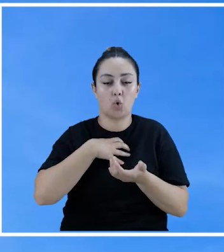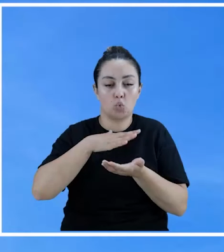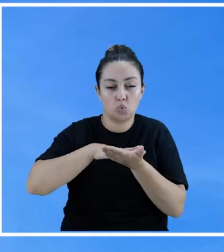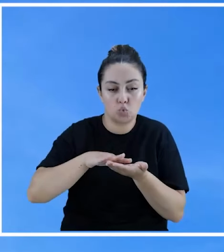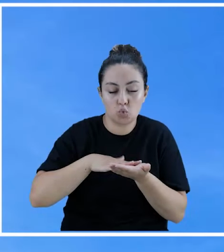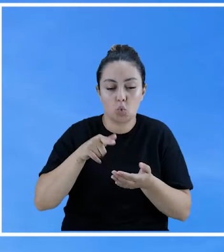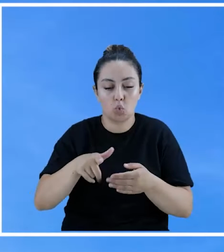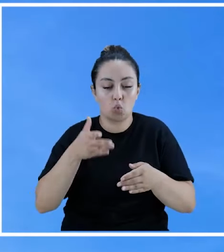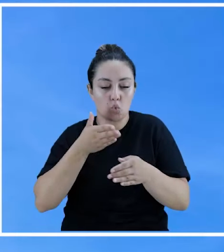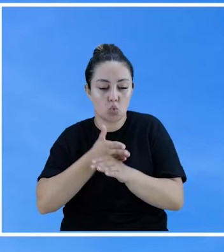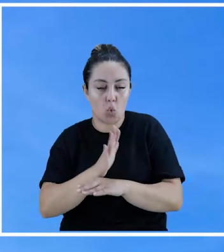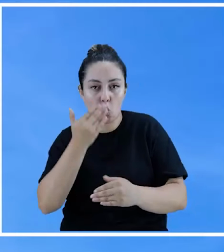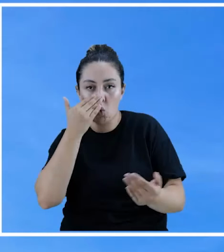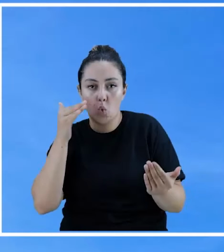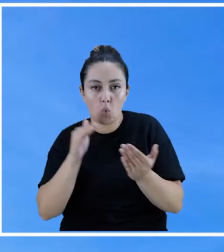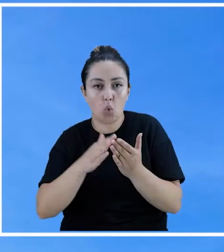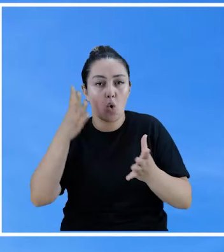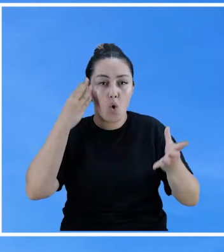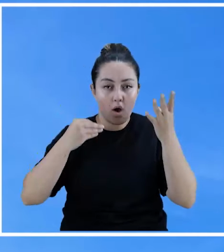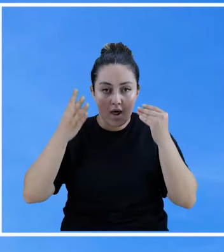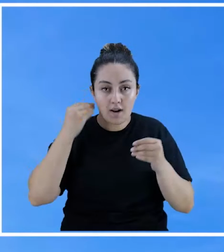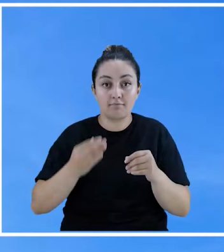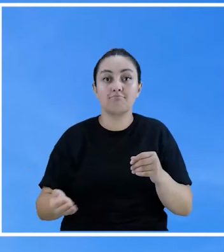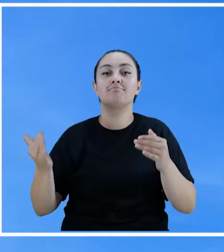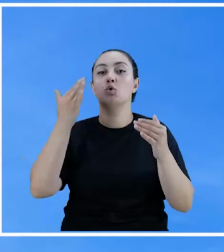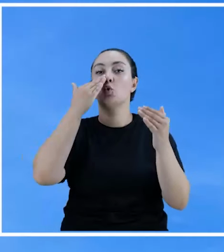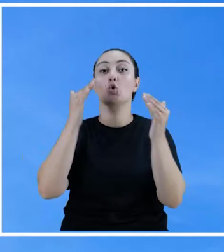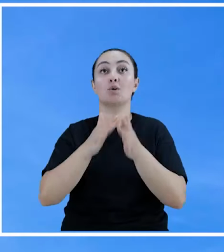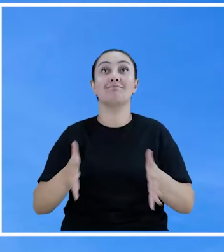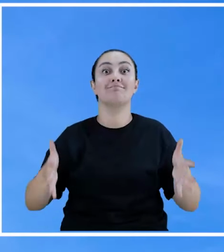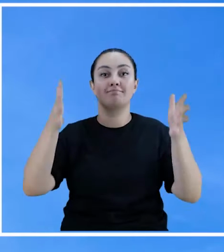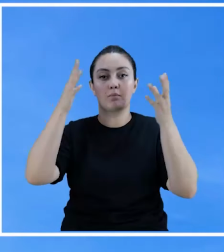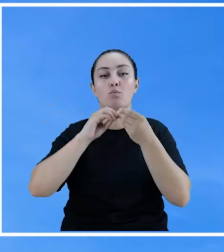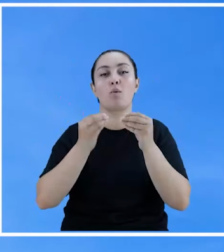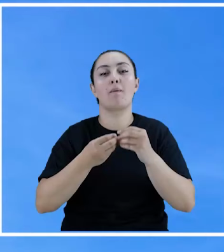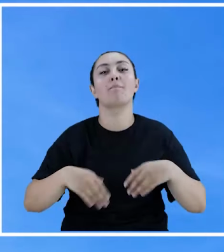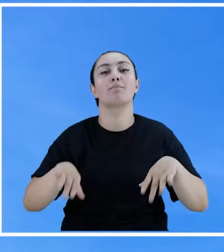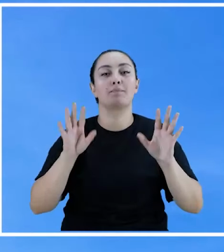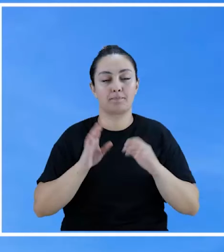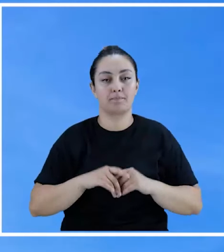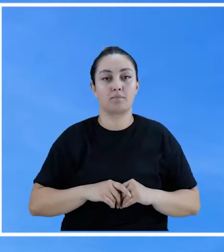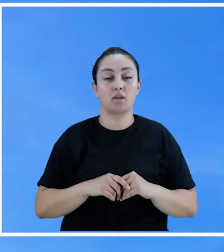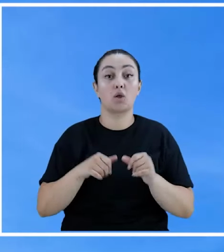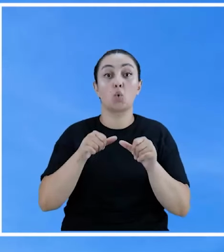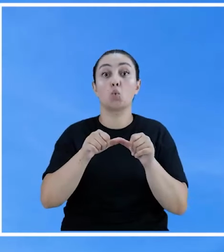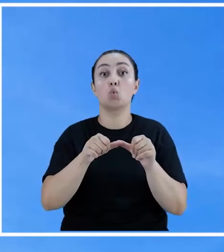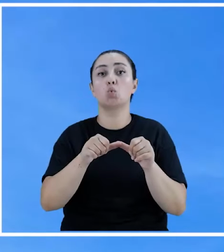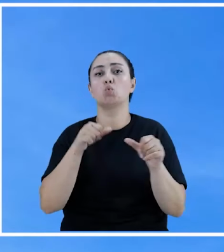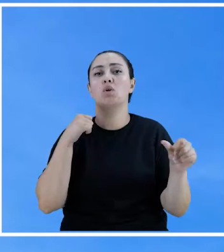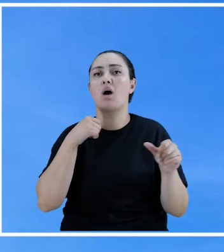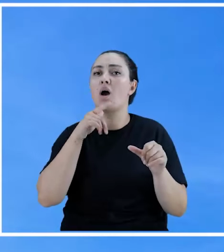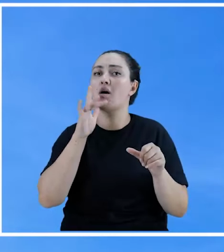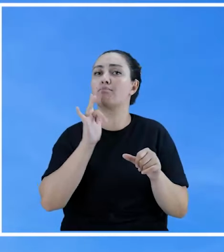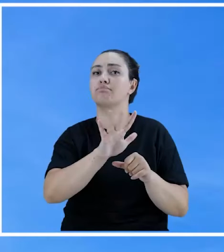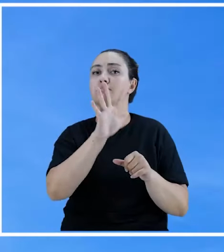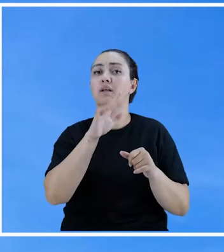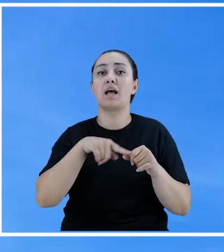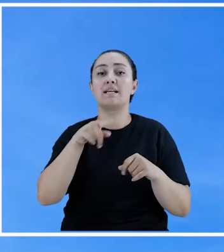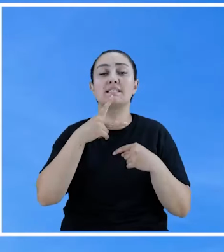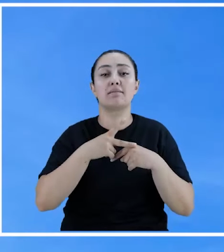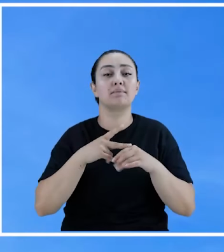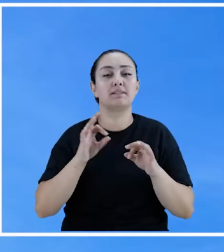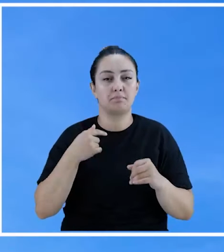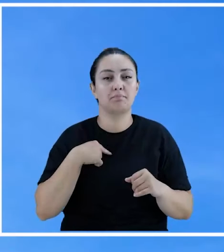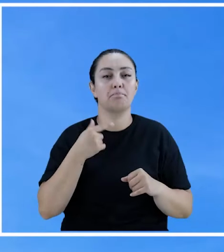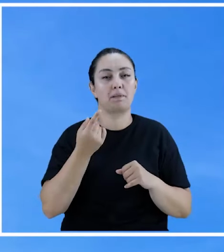iyileştirirseniz, zemini doğru anlayıp doğru tasarım yaparsanız size kötü zemin olmaz. Peki hocam uzak durulması gereken zeminler nelerdir?